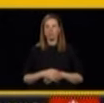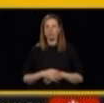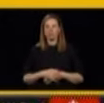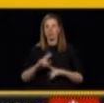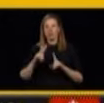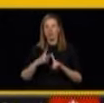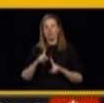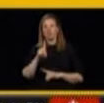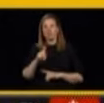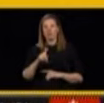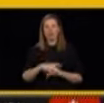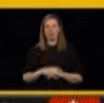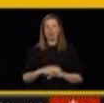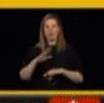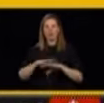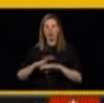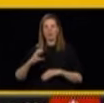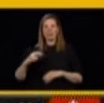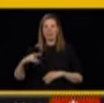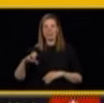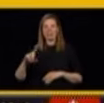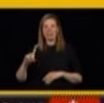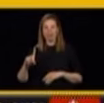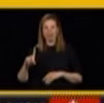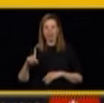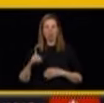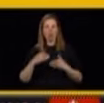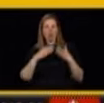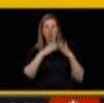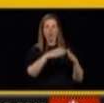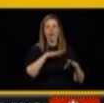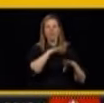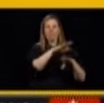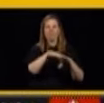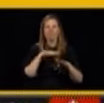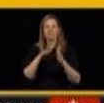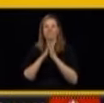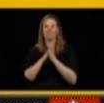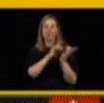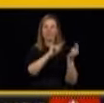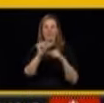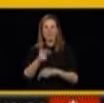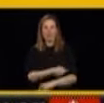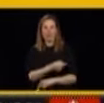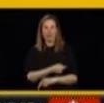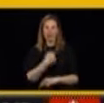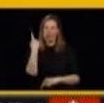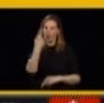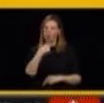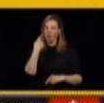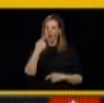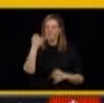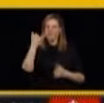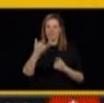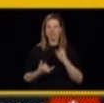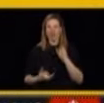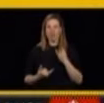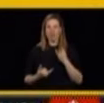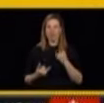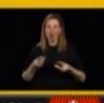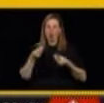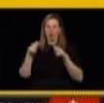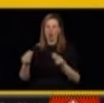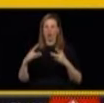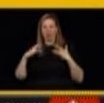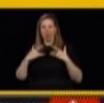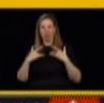CHSLD, on a fait cet appel aux médecins et ce qu'on me dit sur le terrain, c'est que ça a eu un effet démobilisant pour deux raisons.